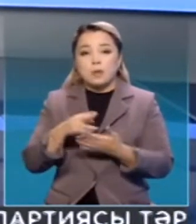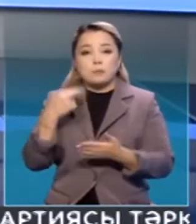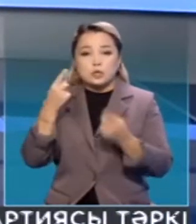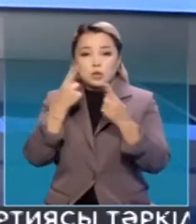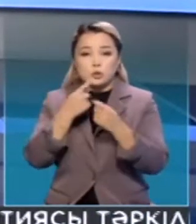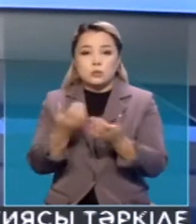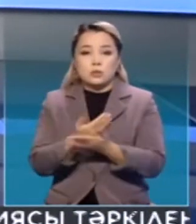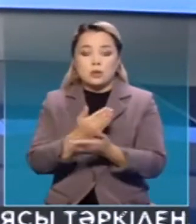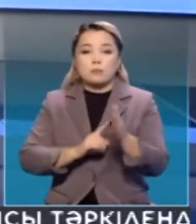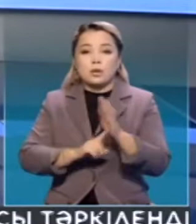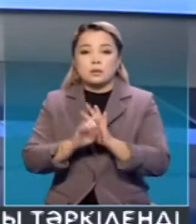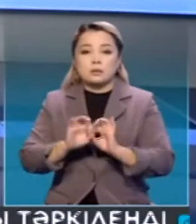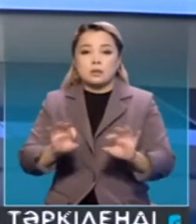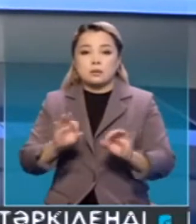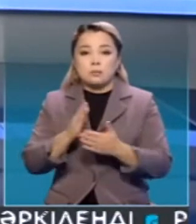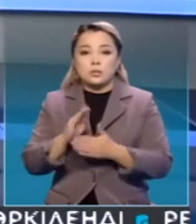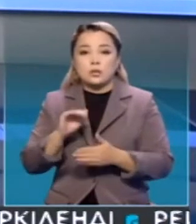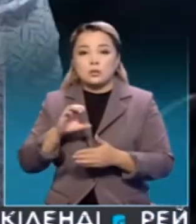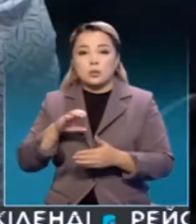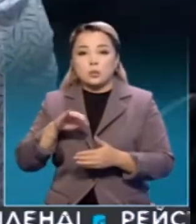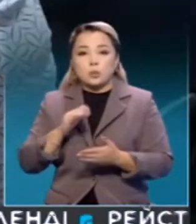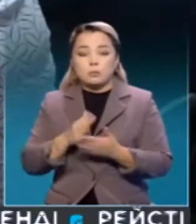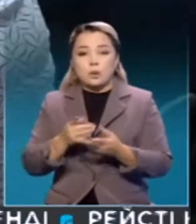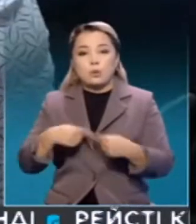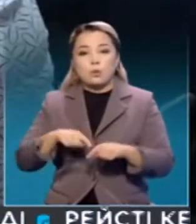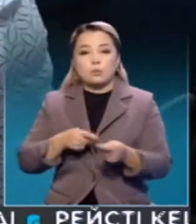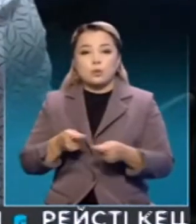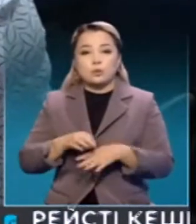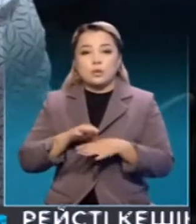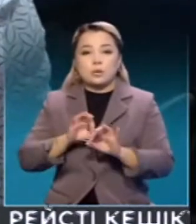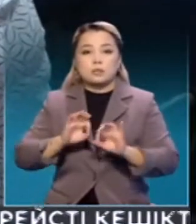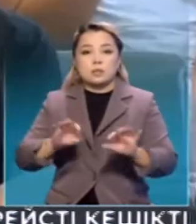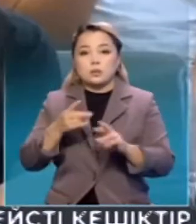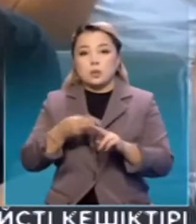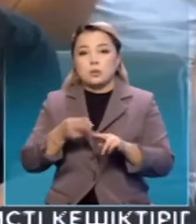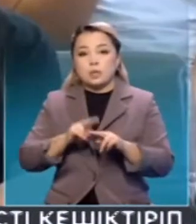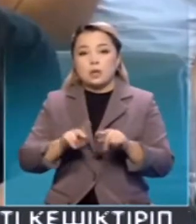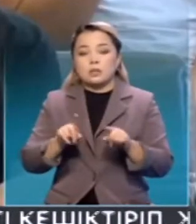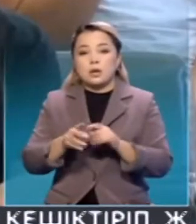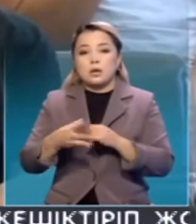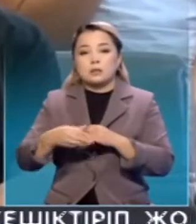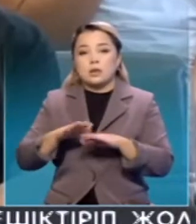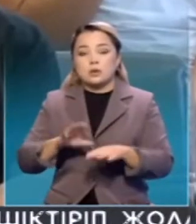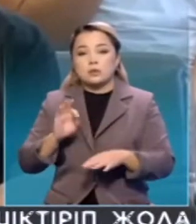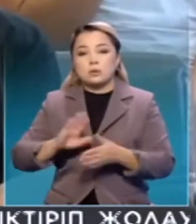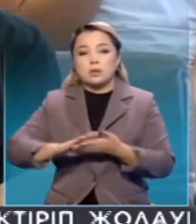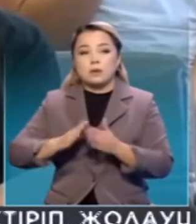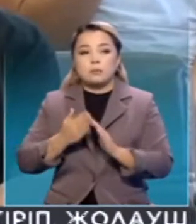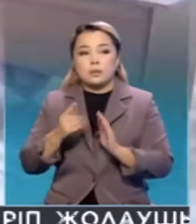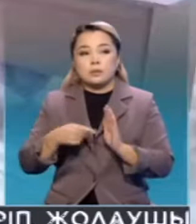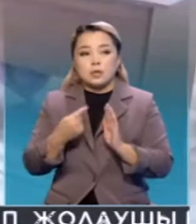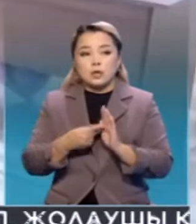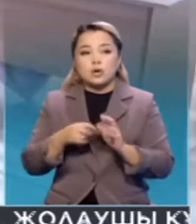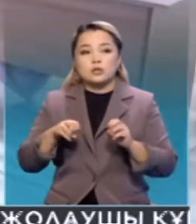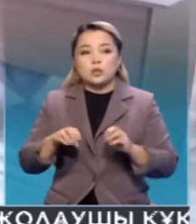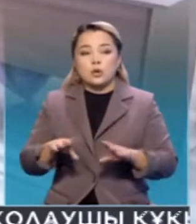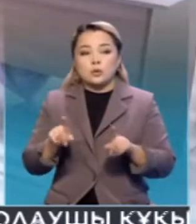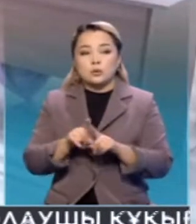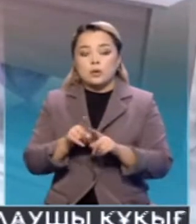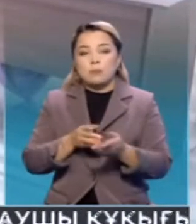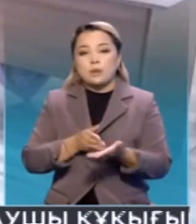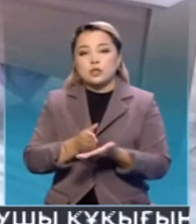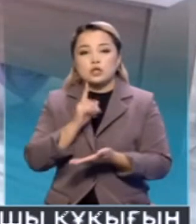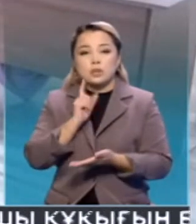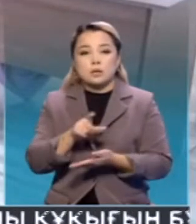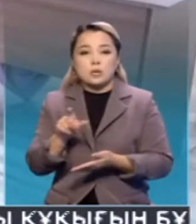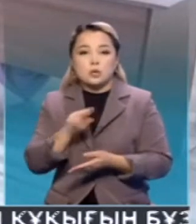жолдауында осыған басымдық берілген, жетісулық қоғамдық ұйым жетекшілері осылай дейді. Сондай-ақ аймақтардағы әлеуметтік мәселелерді шешуге бағытталған,